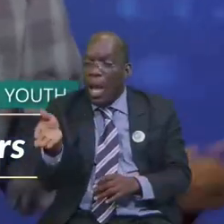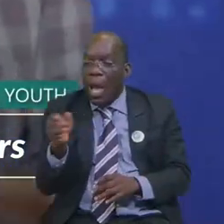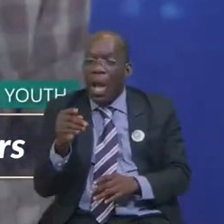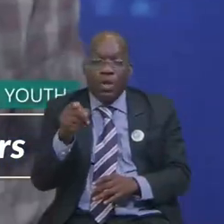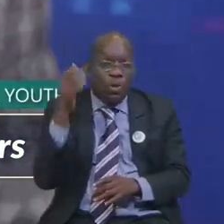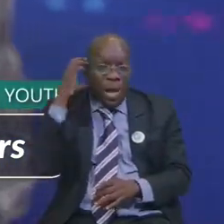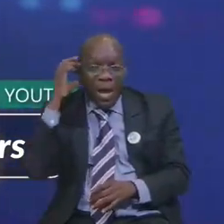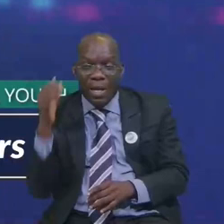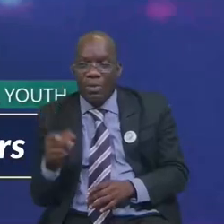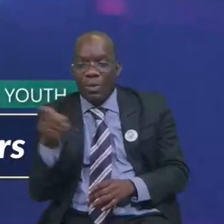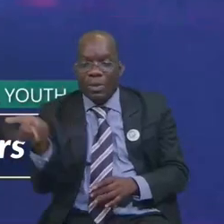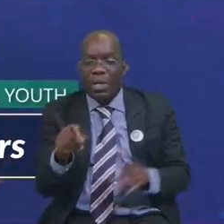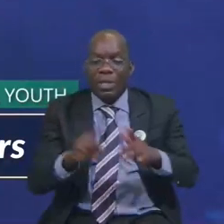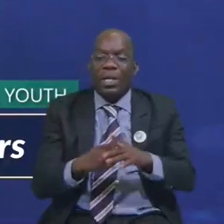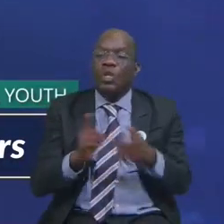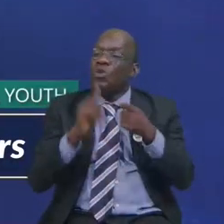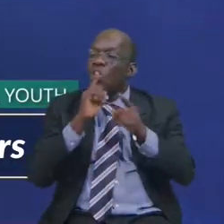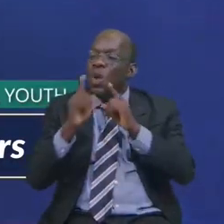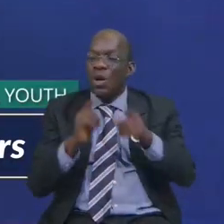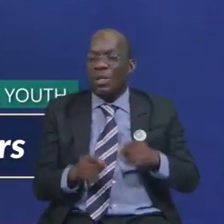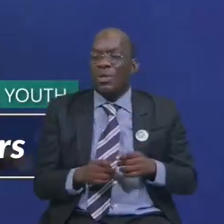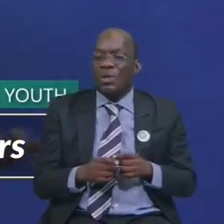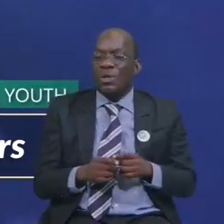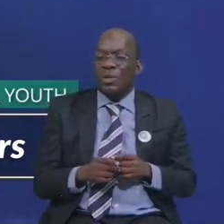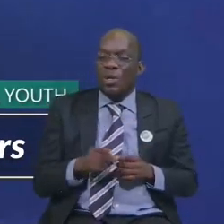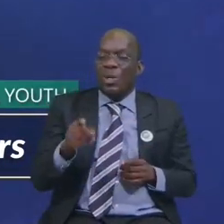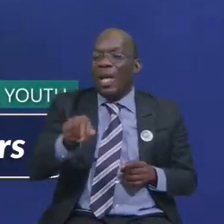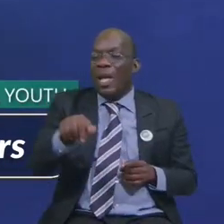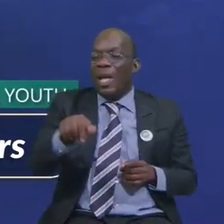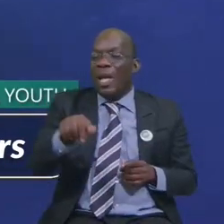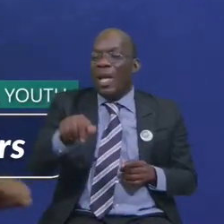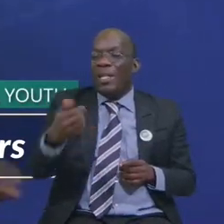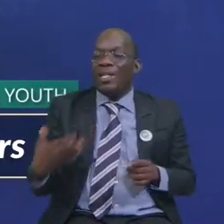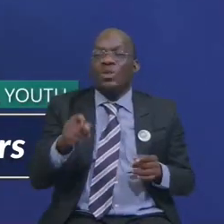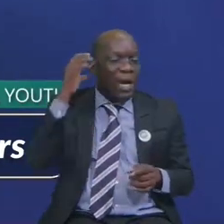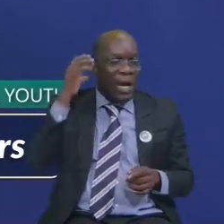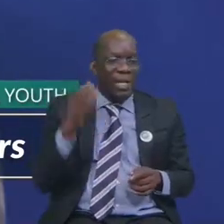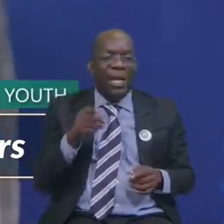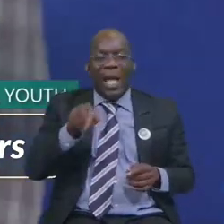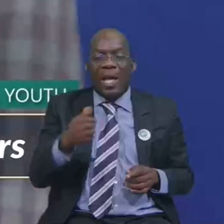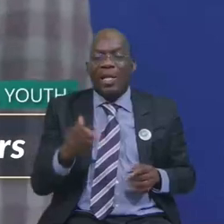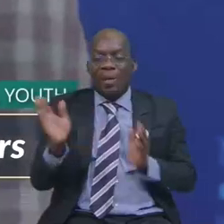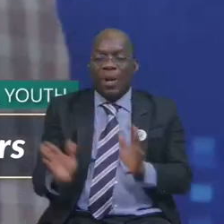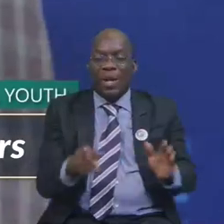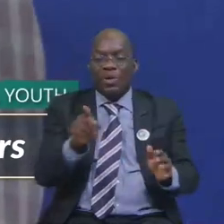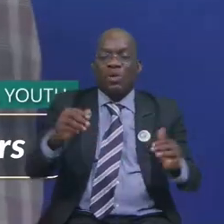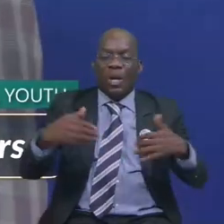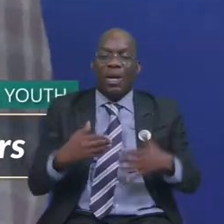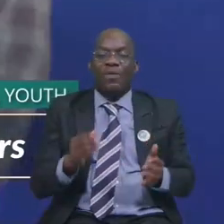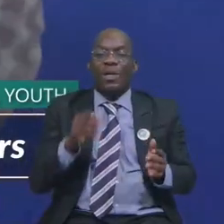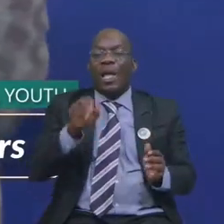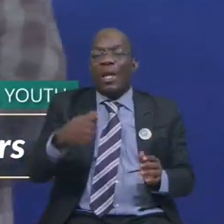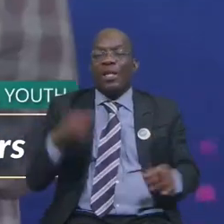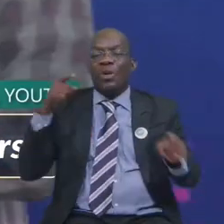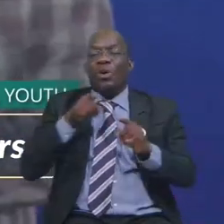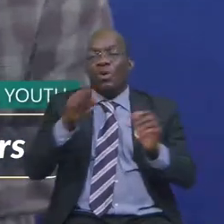la quelque chose et tout objectif que tu as tout système que tu as tout plan que tu avais et tu veux réaliser est-ce que